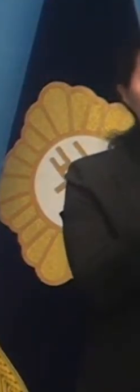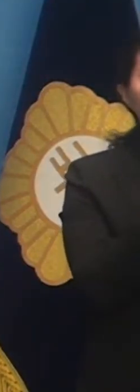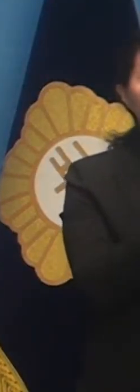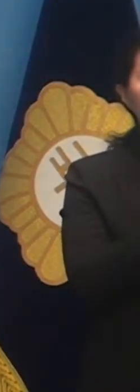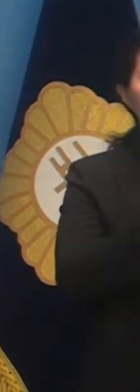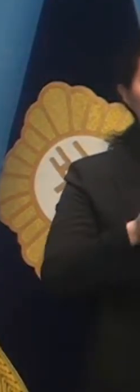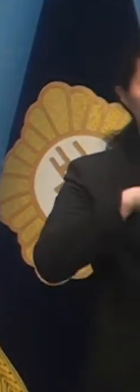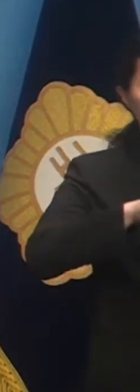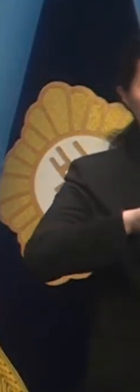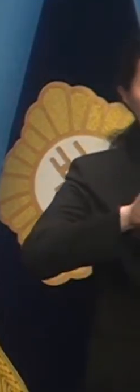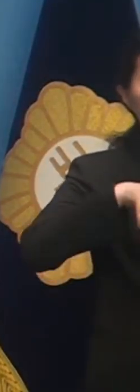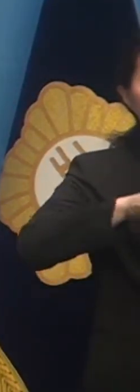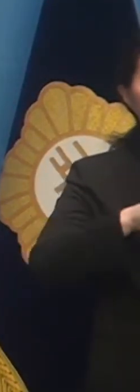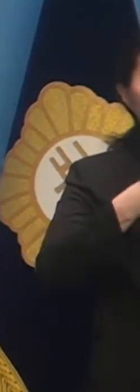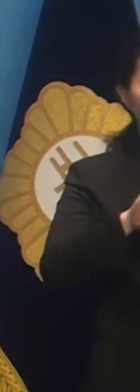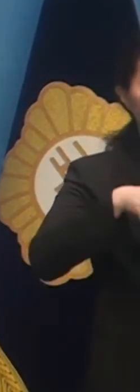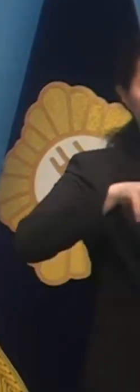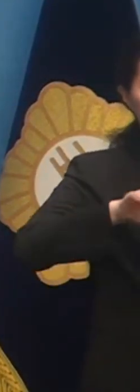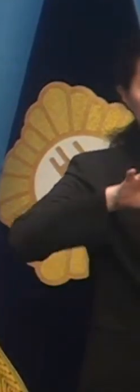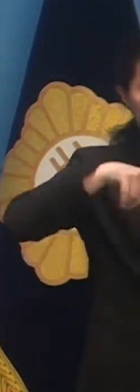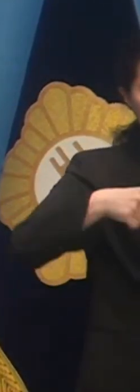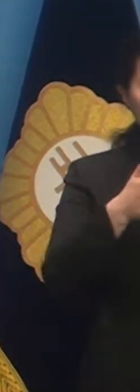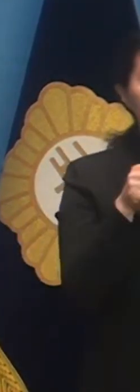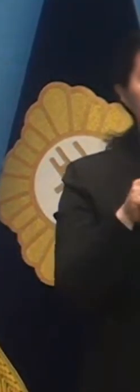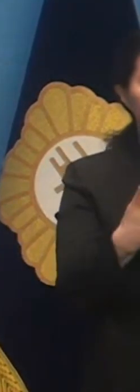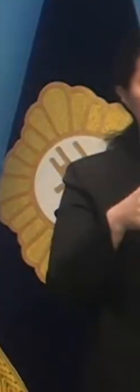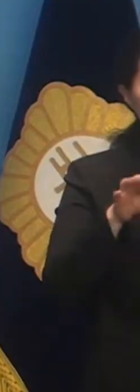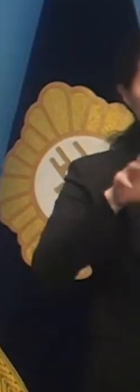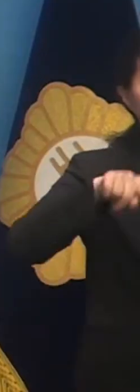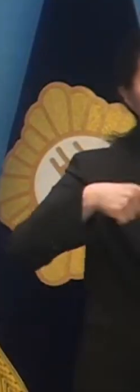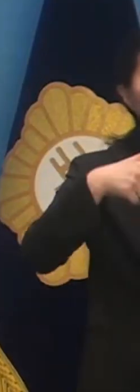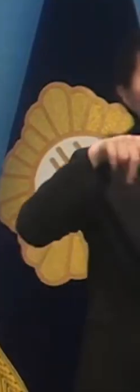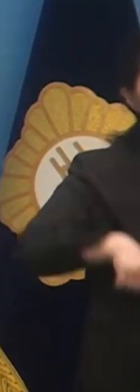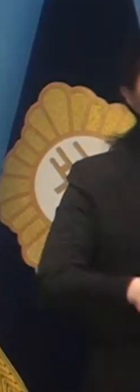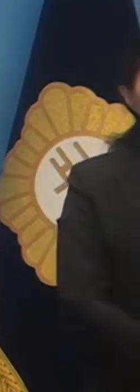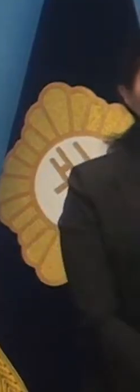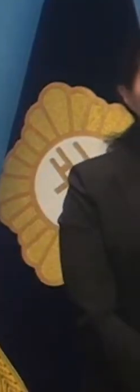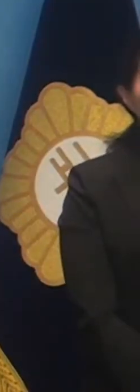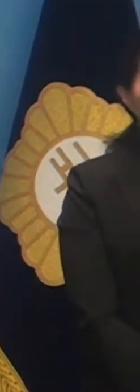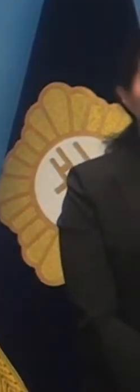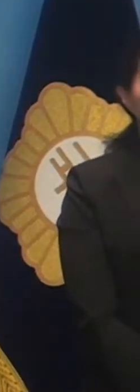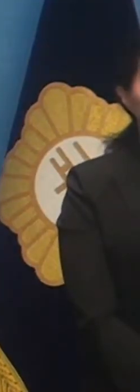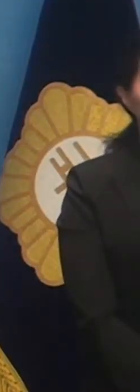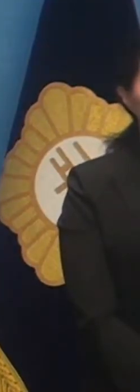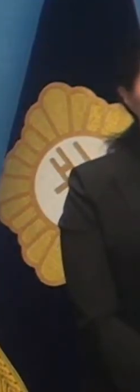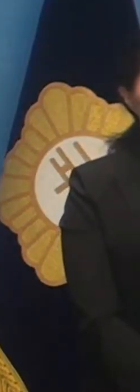민형배, 장경태, 강준현, 김문수 국회의원 이상입니다.